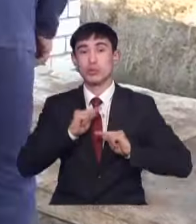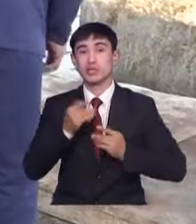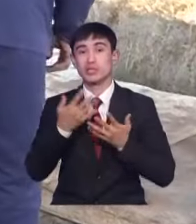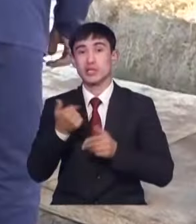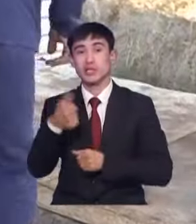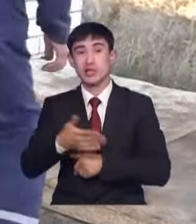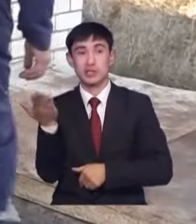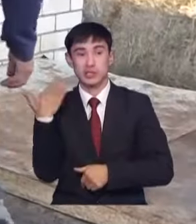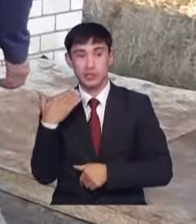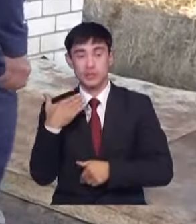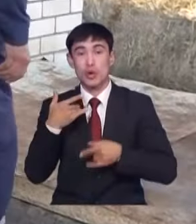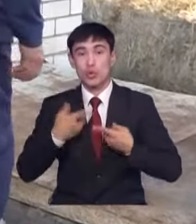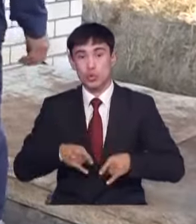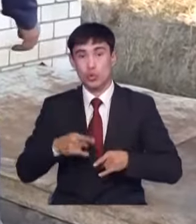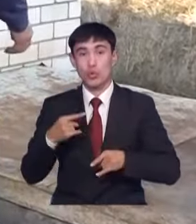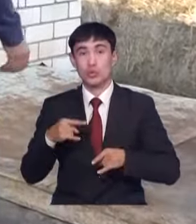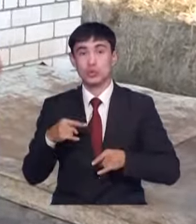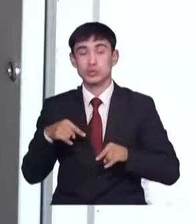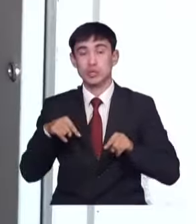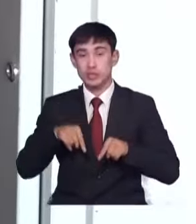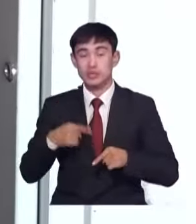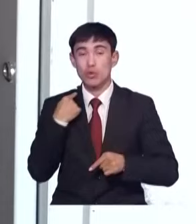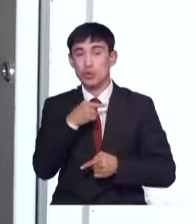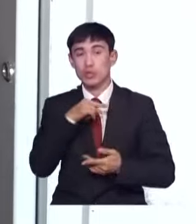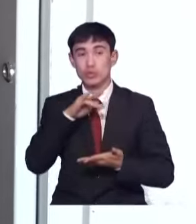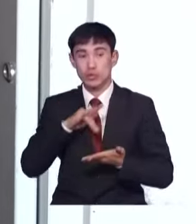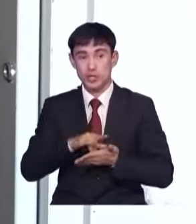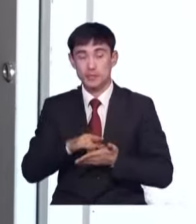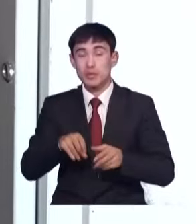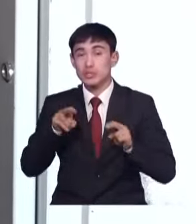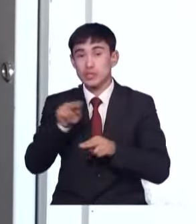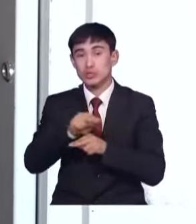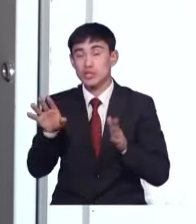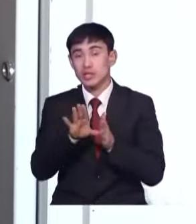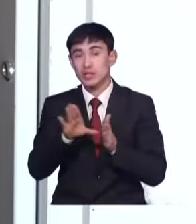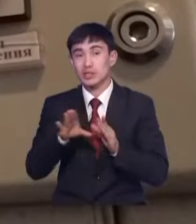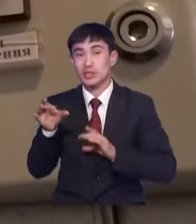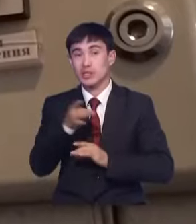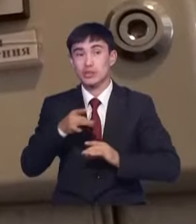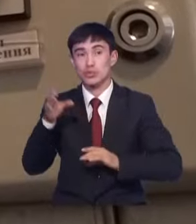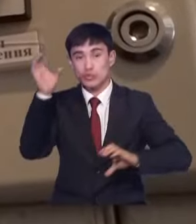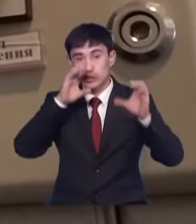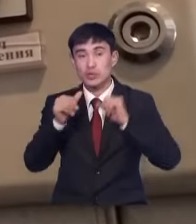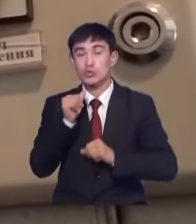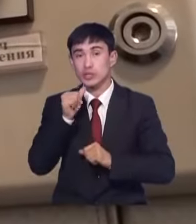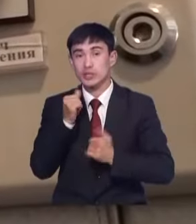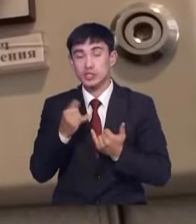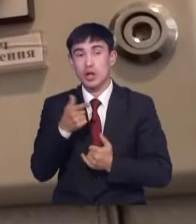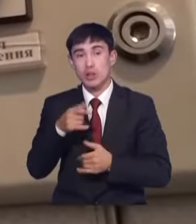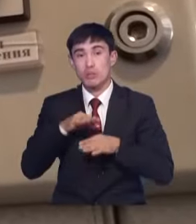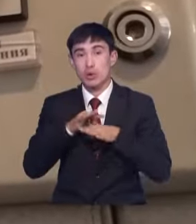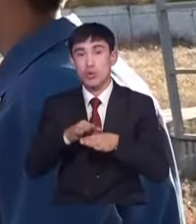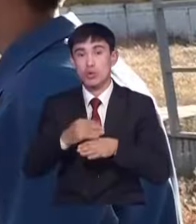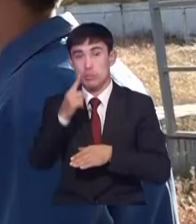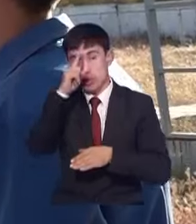несколько недель назад уроженец города талд Курган он специально обучался на электрика в региональном университете Костаная сейчас голым проходит